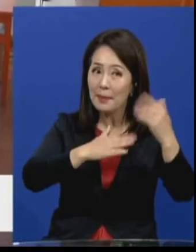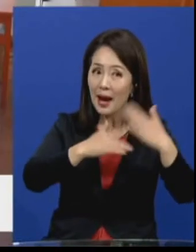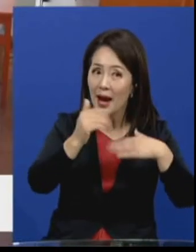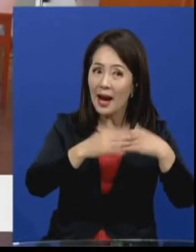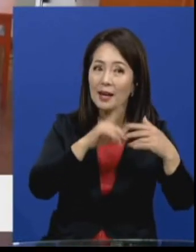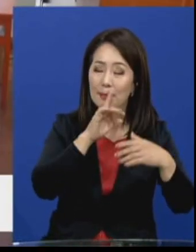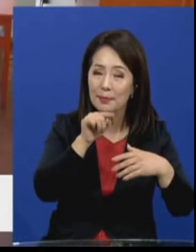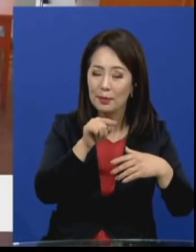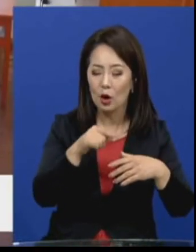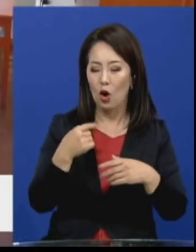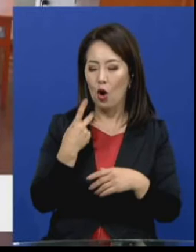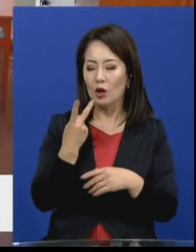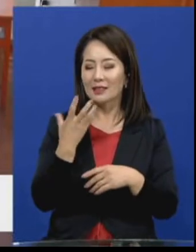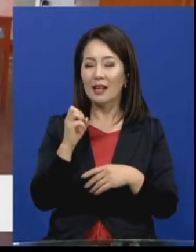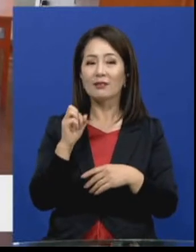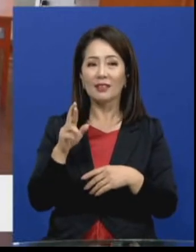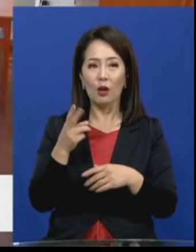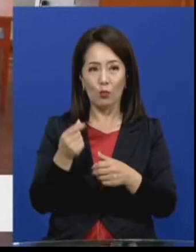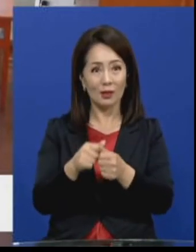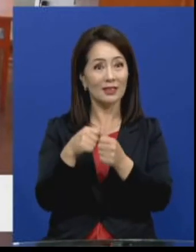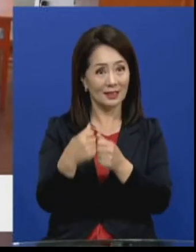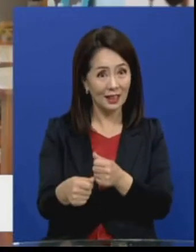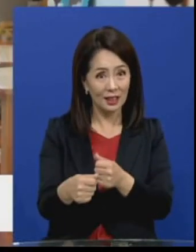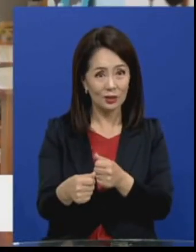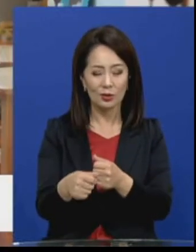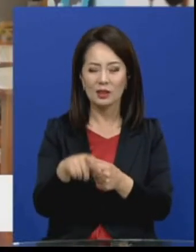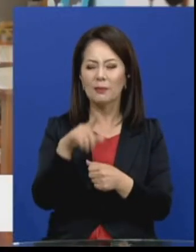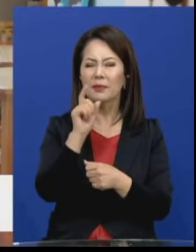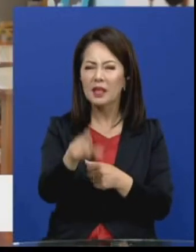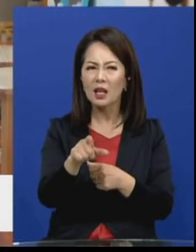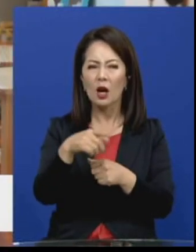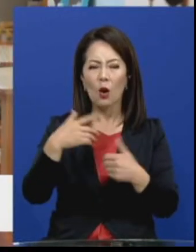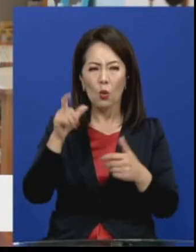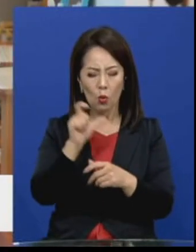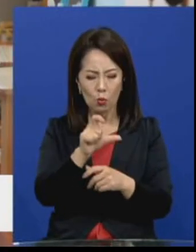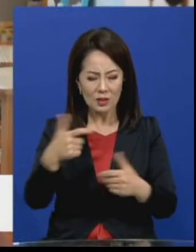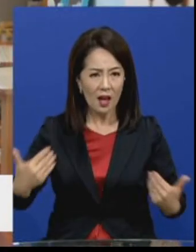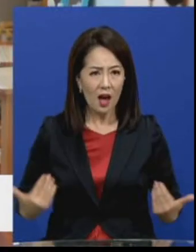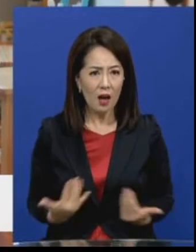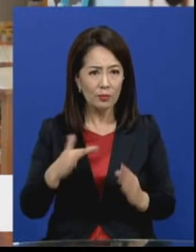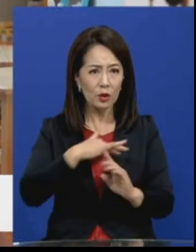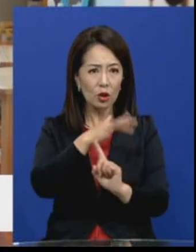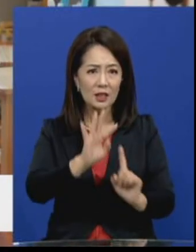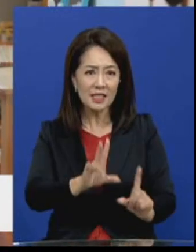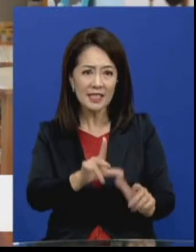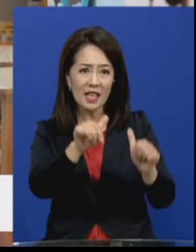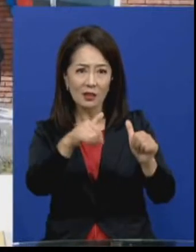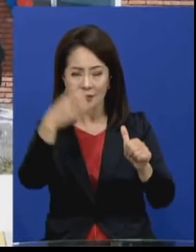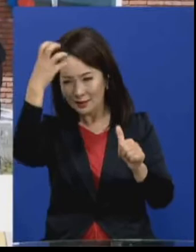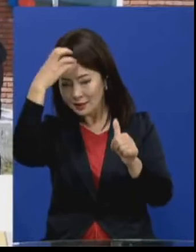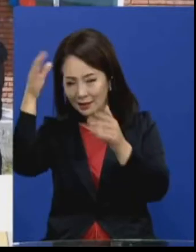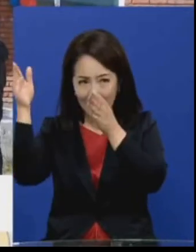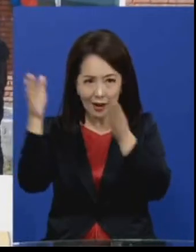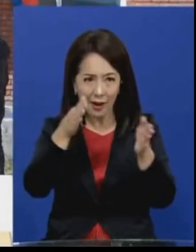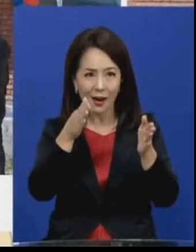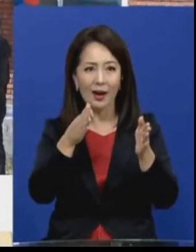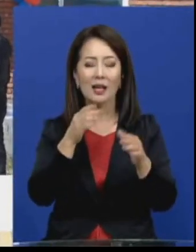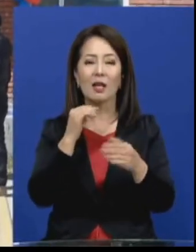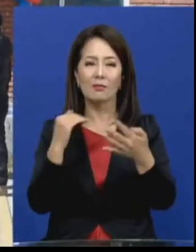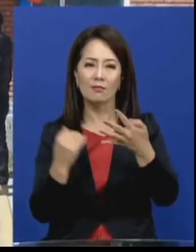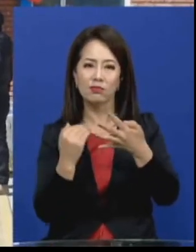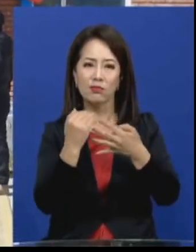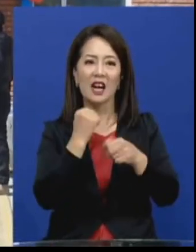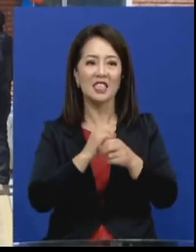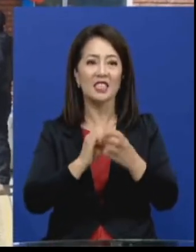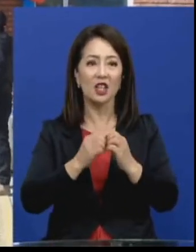сая төгрөгийг зарцуулжээ. Цаашлаад малчтай амьдрах орчин сайжруулах чиглэлээр засгийн газраас анхаарч шатраатай ажлууд хийхээр төлөвлөж байгааг хэлж